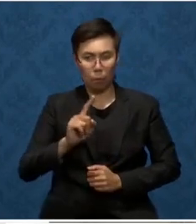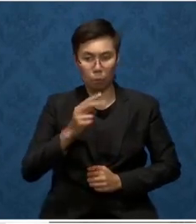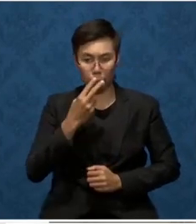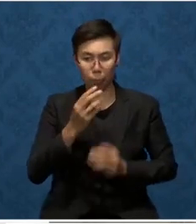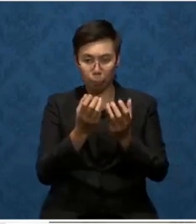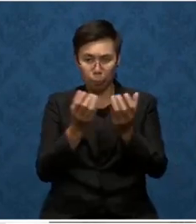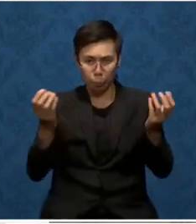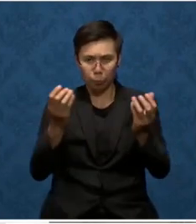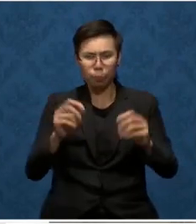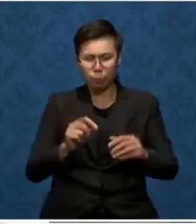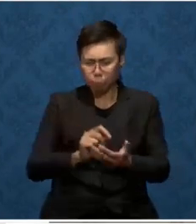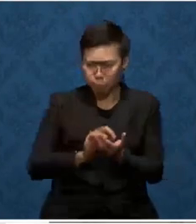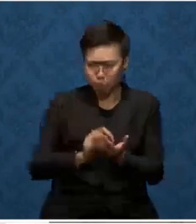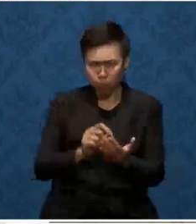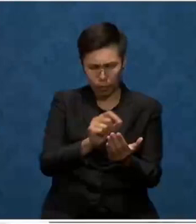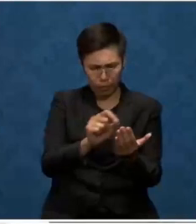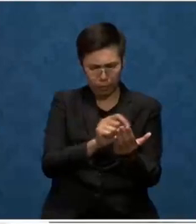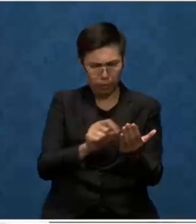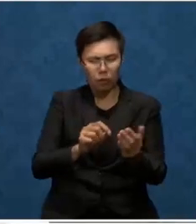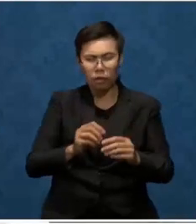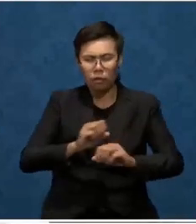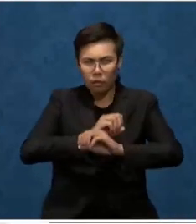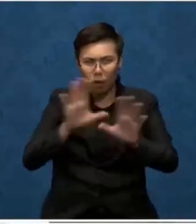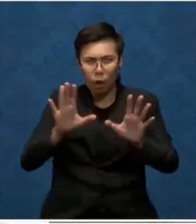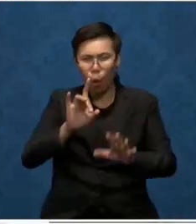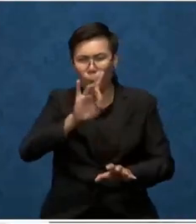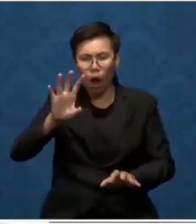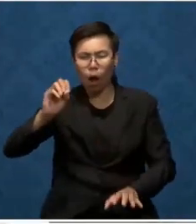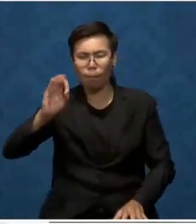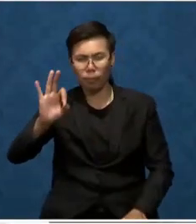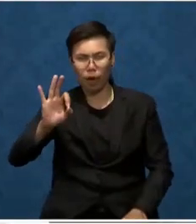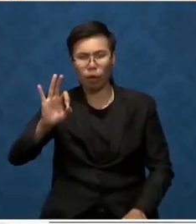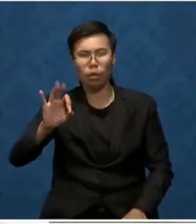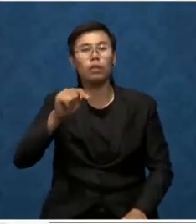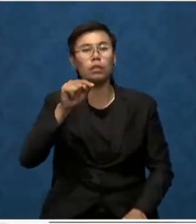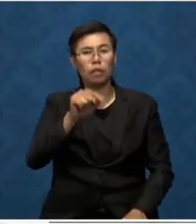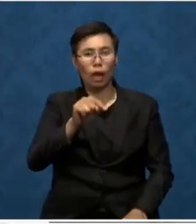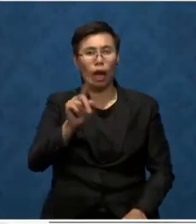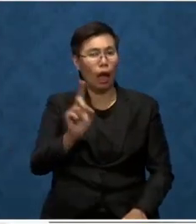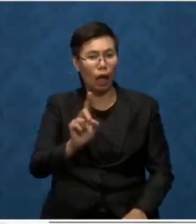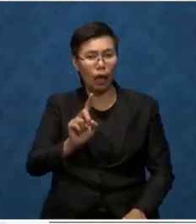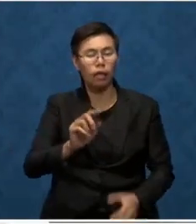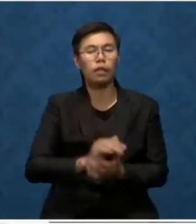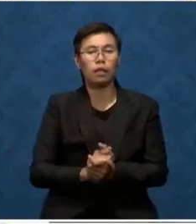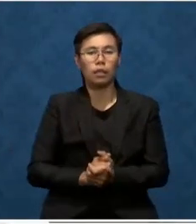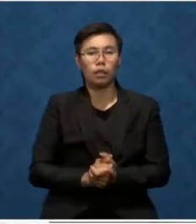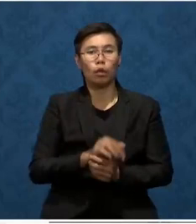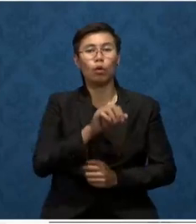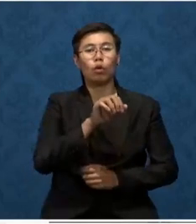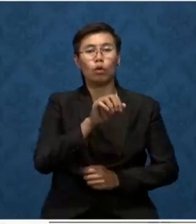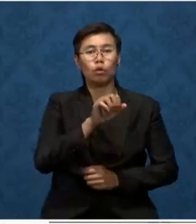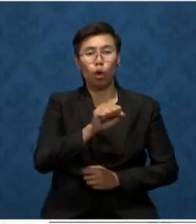เขียนไว้ชัดเจนเลยในมาตรา 159เขาสั่งให้สภาผู้แทน